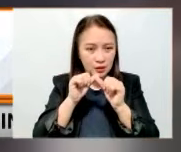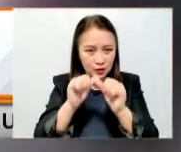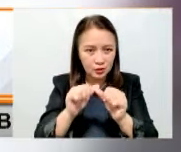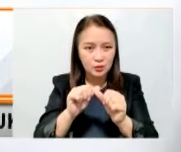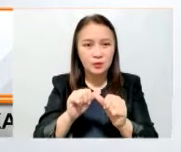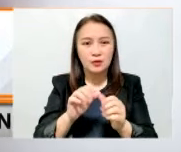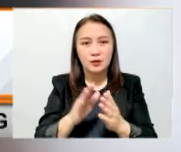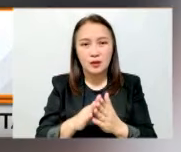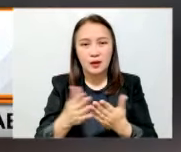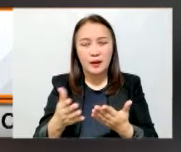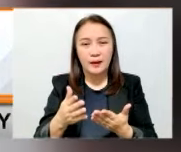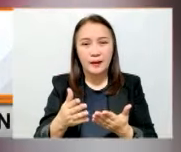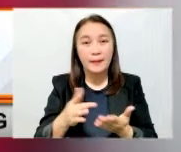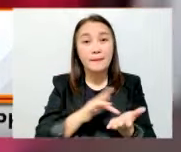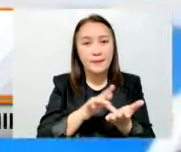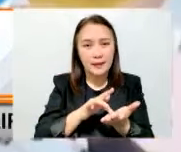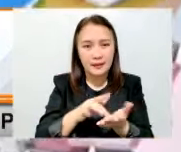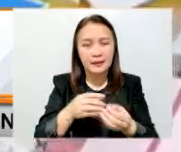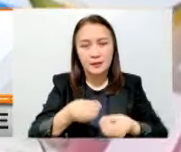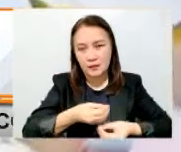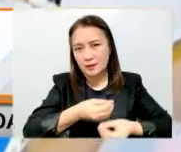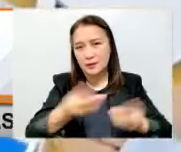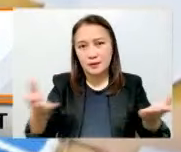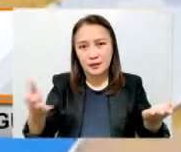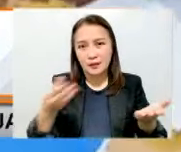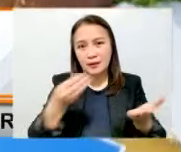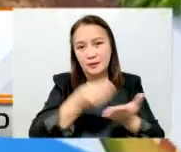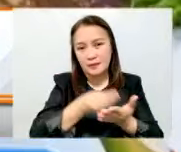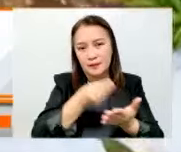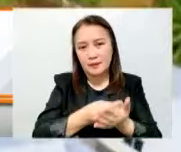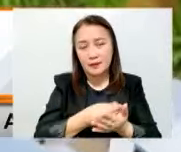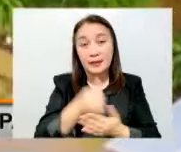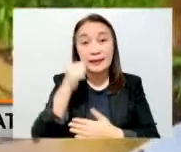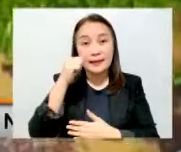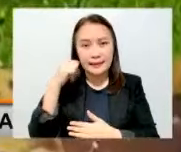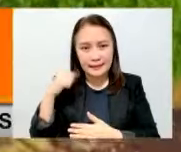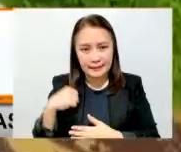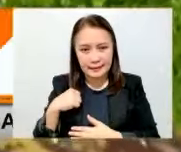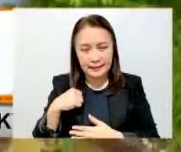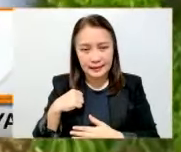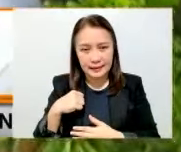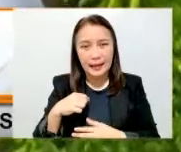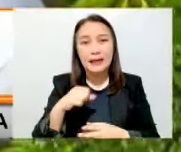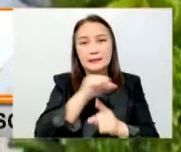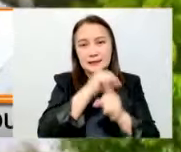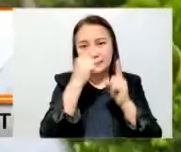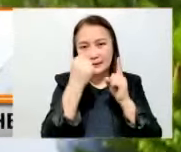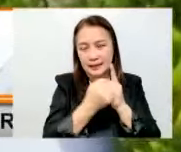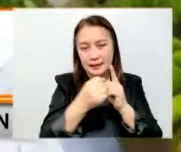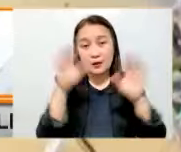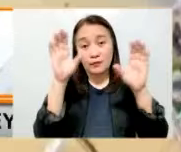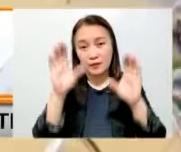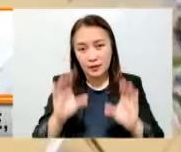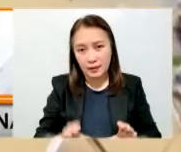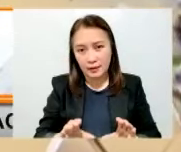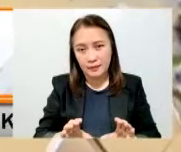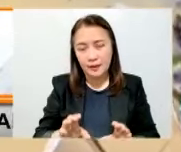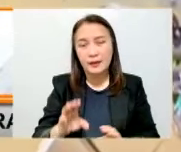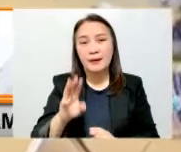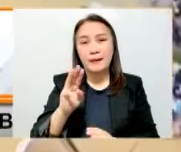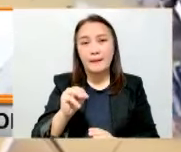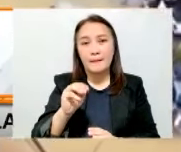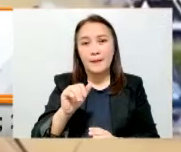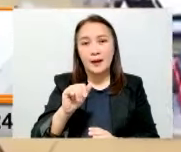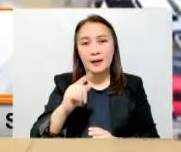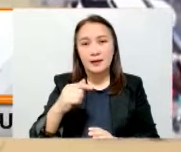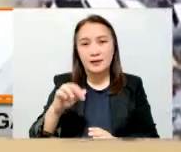at pamamahagi ng ayuda. Kahapon isinailalim sa state of calamity ang Maguindanao del Sur dahil sa matinding epekto